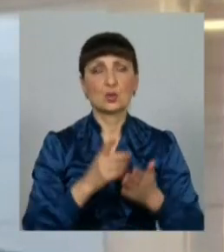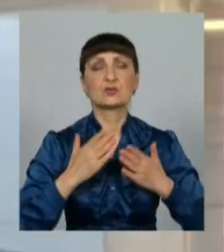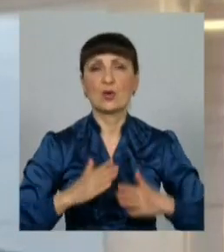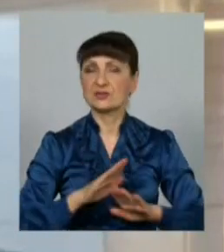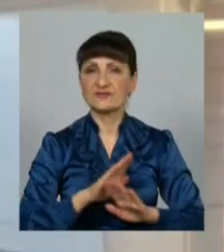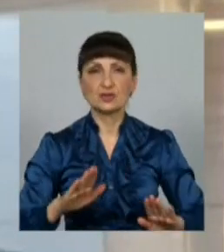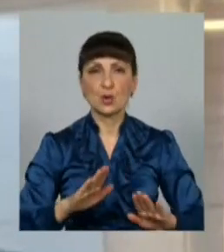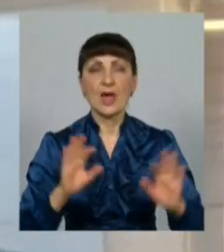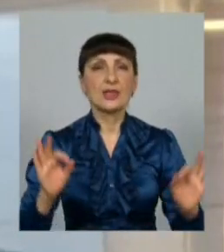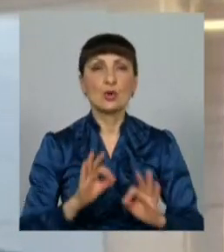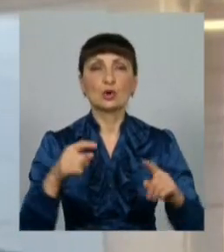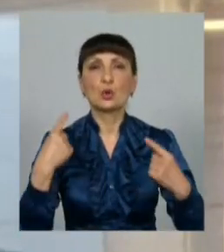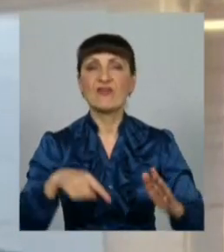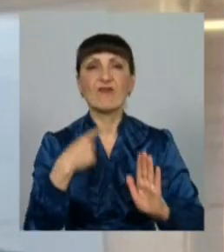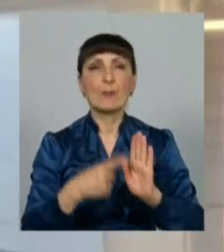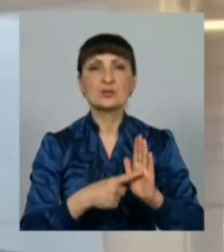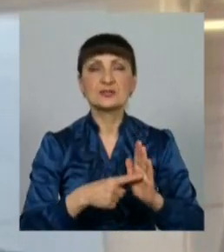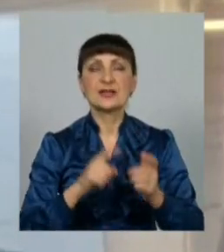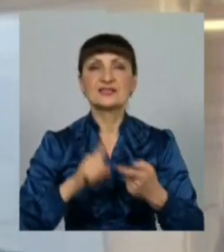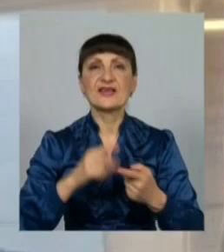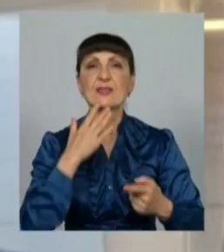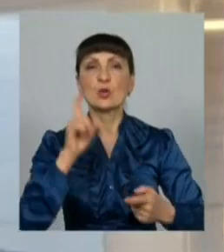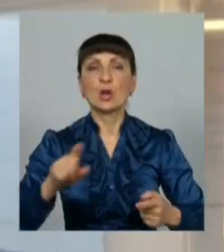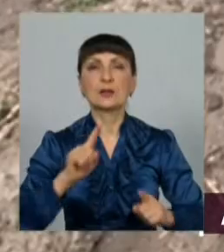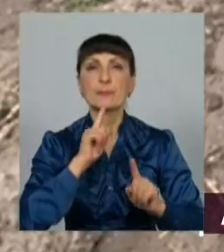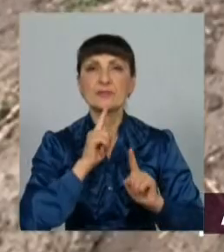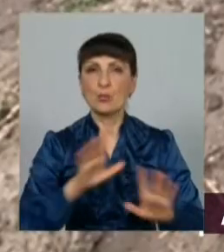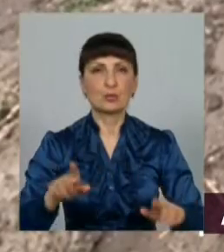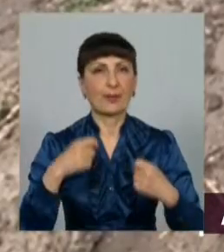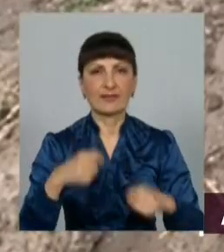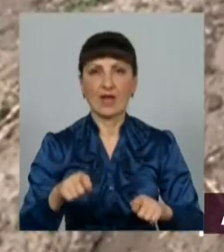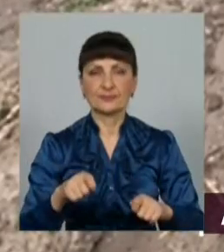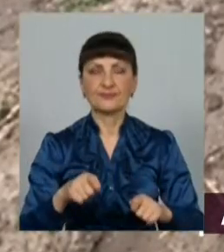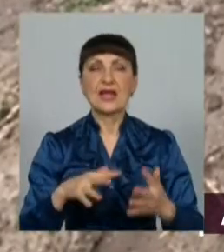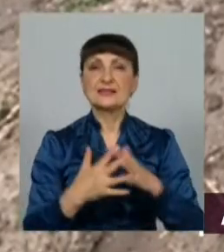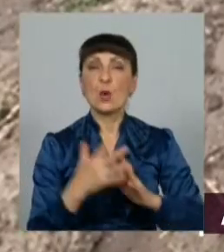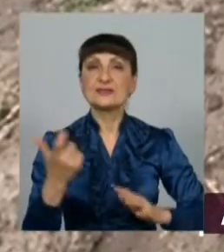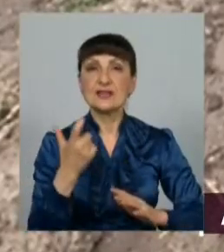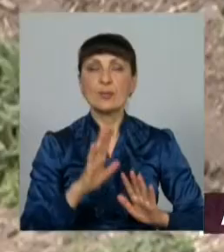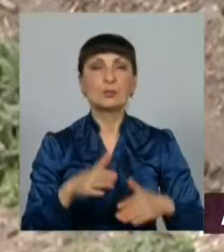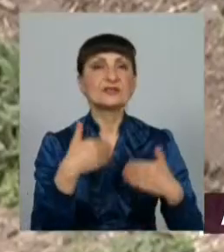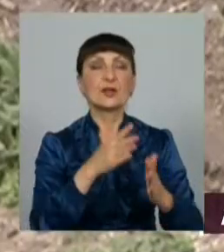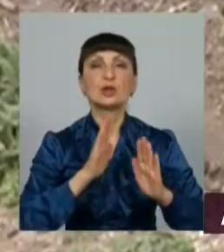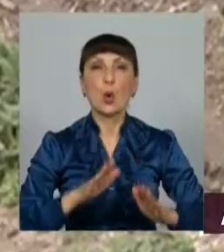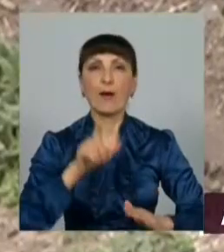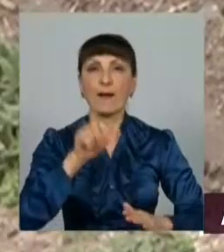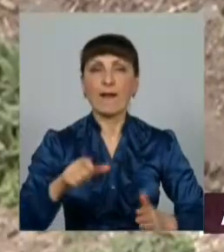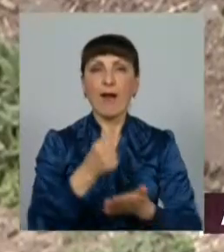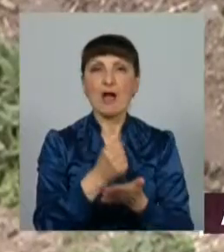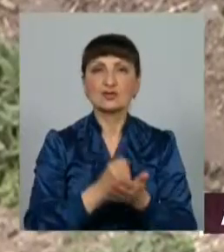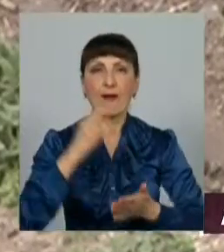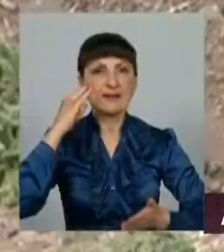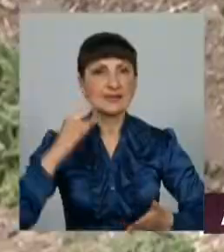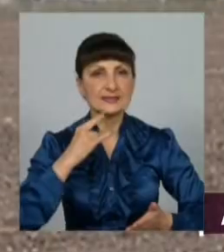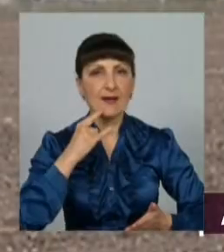никаких других вопросов в отношении иностранцев нет и не будет таким образом сельхозземли будут предоставляться только гражданам казахстана и